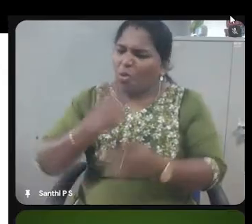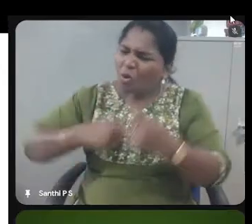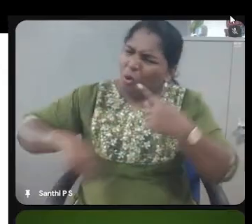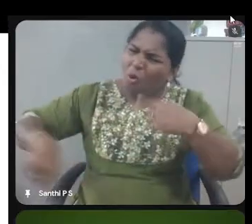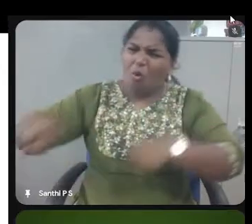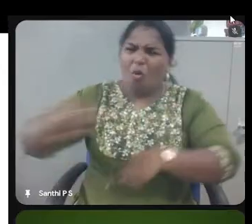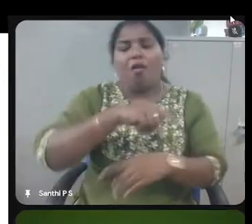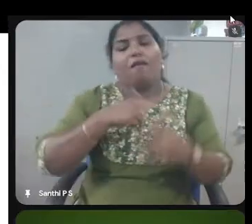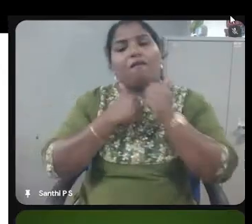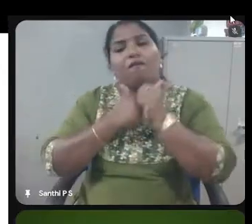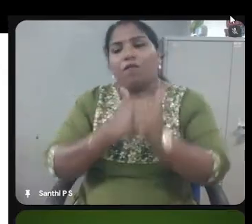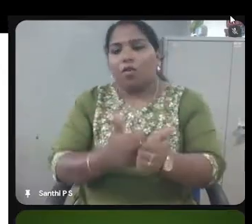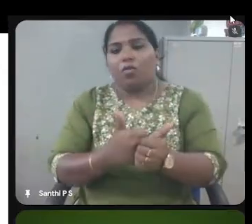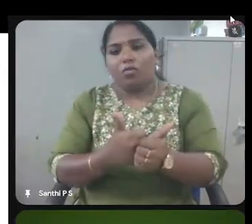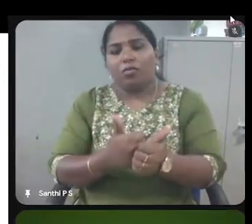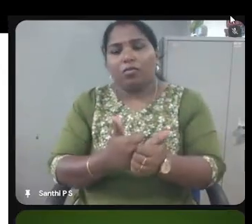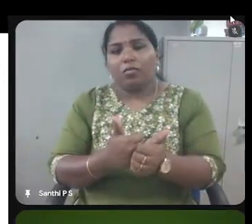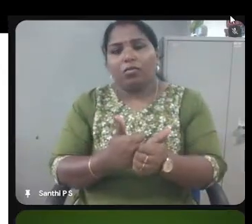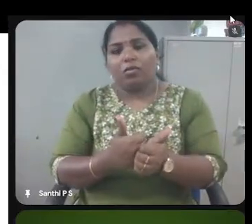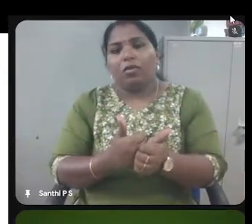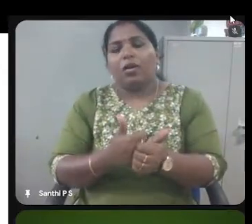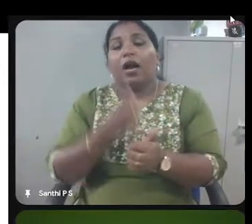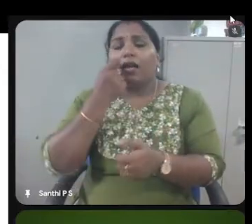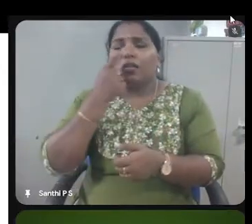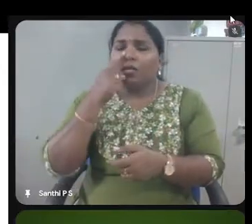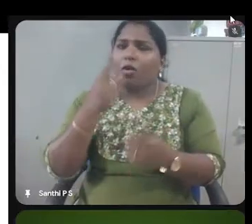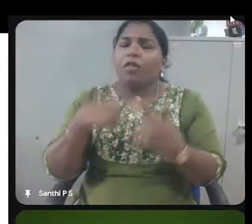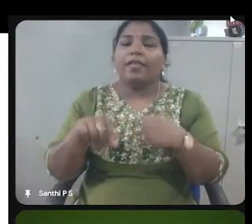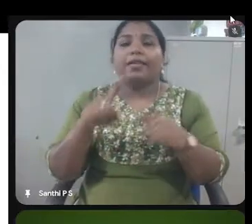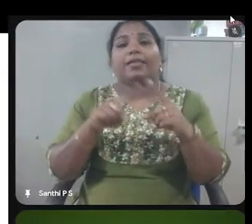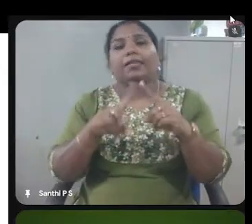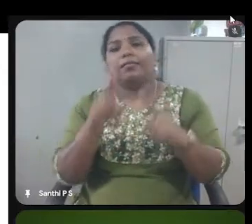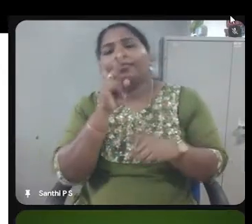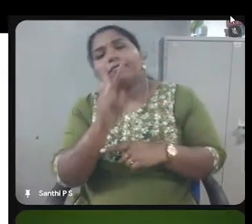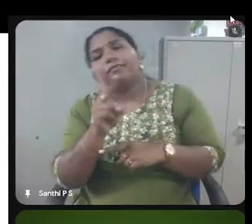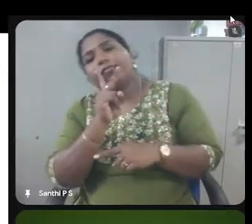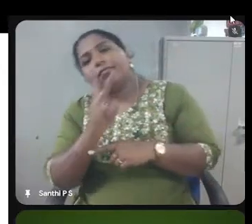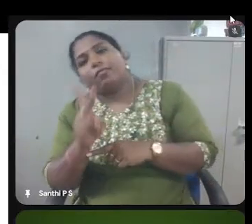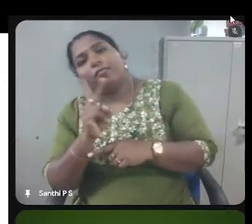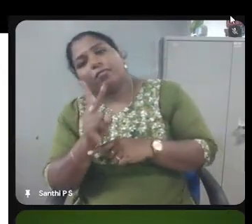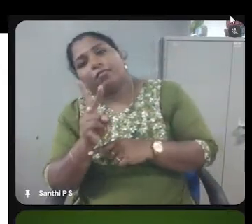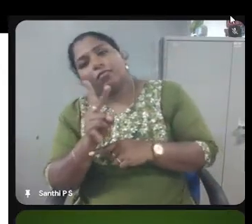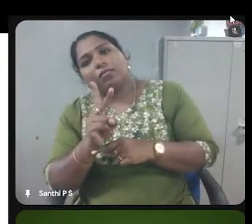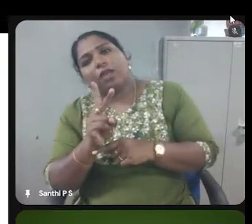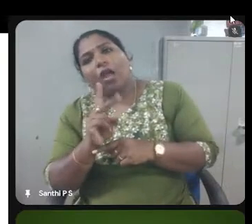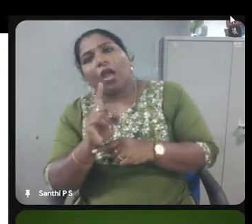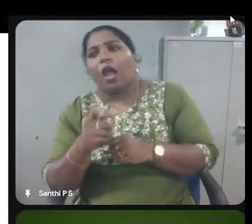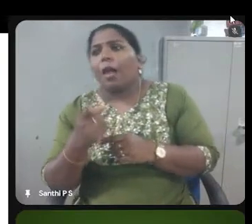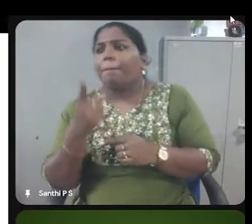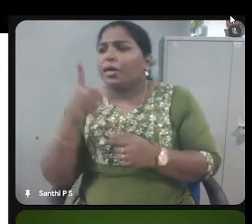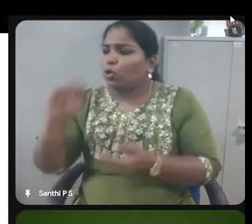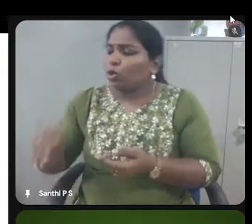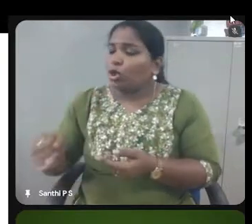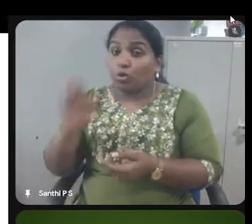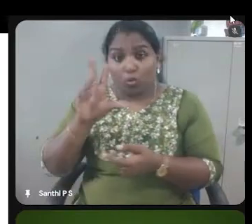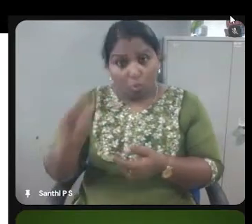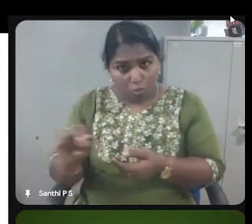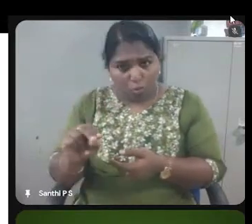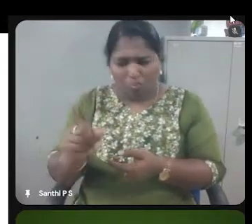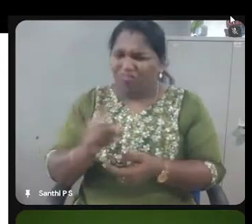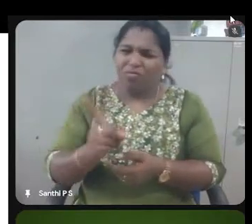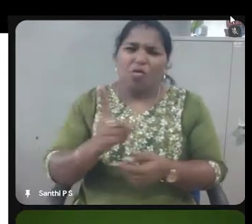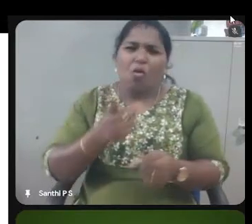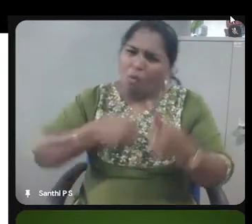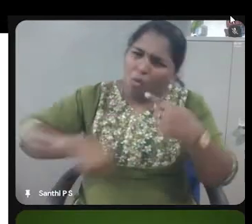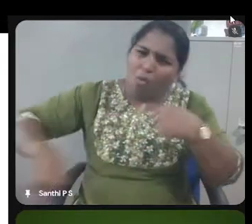ഹോൾഡിൽ പേരൻസ് കഴിക്കുമ്പോൾ അവർ TV ഇട്ടിട്ട് കഴിക്കും, പക്ഷെ കുട്ടികൾക്ക് അത് നോ പറയും. അപ്പം അത് അവർക്ക് മനസ്സിലാവൂല. നമ്മളും